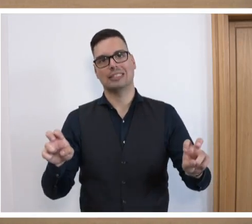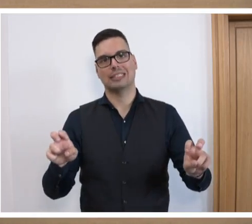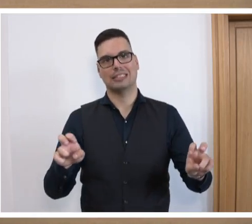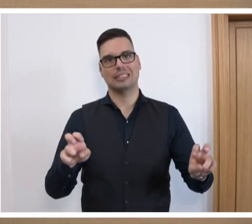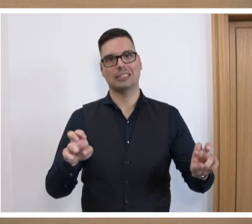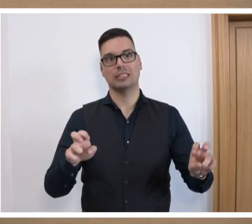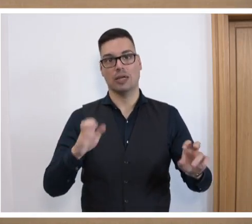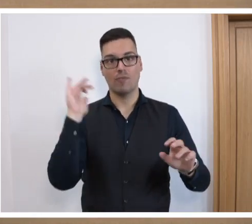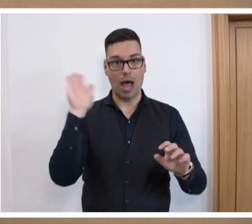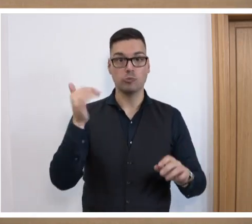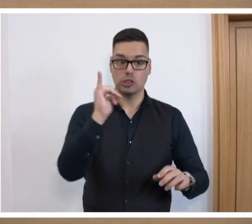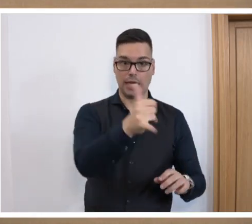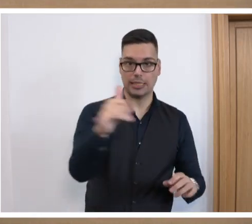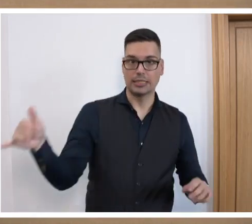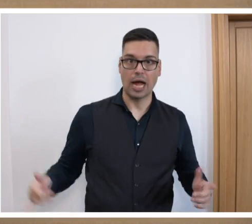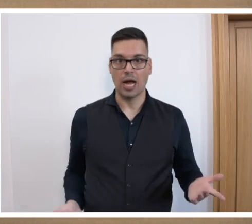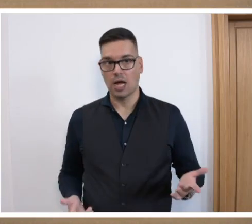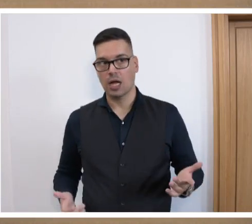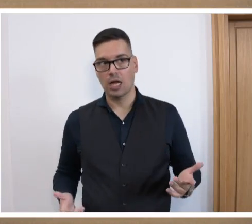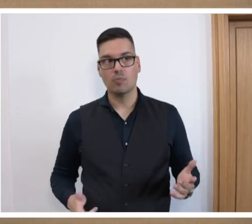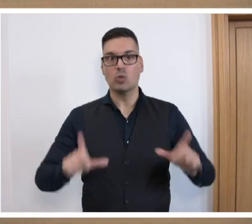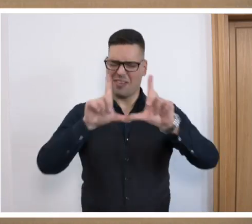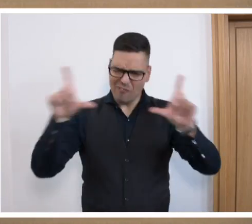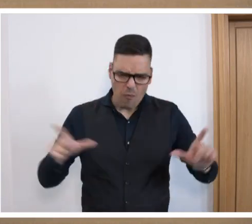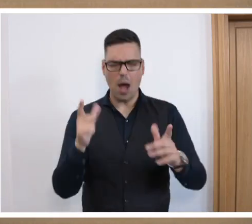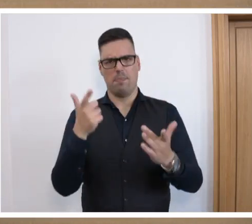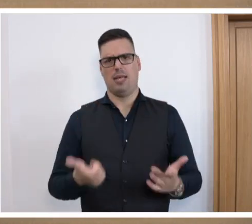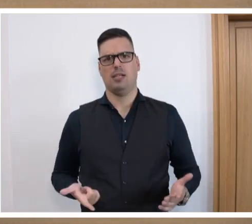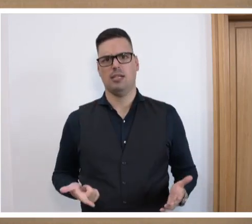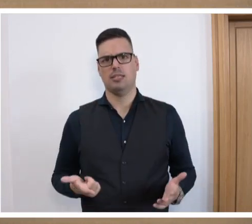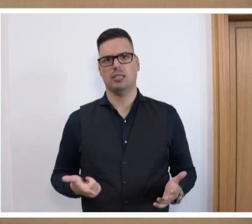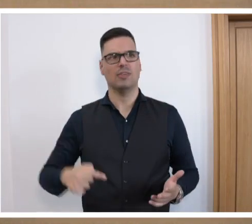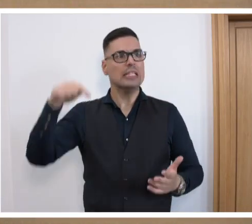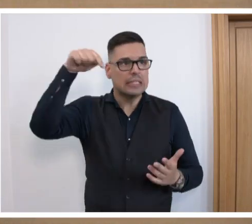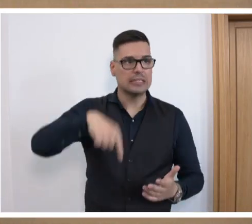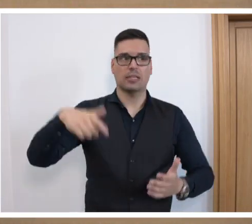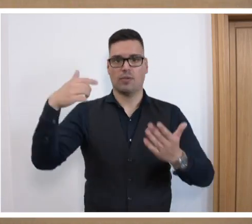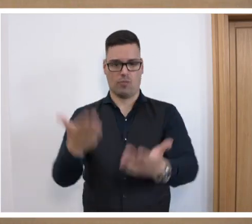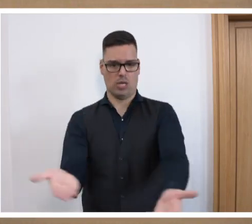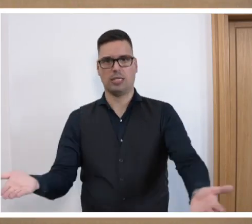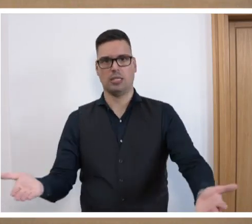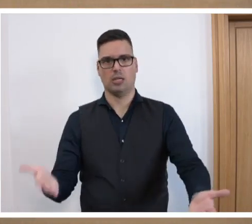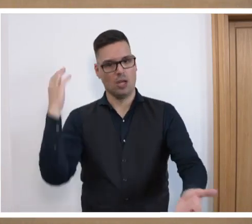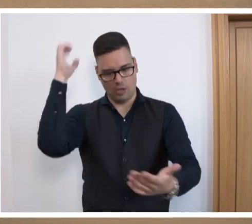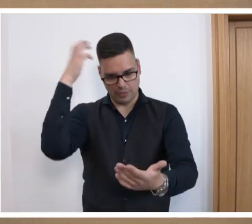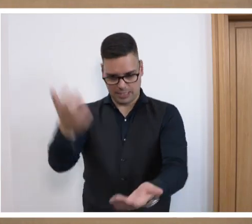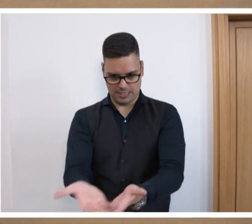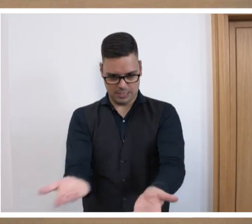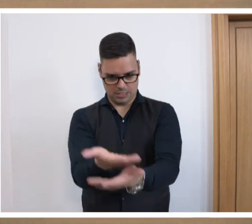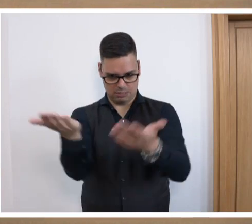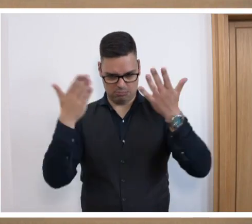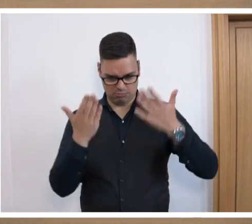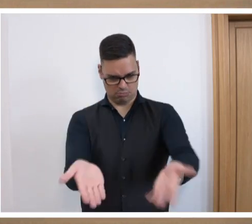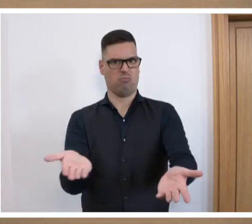einstimmig verabschiedet. Das sollten wir uns zum Vorbild nehmen. Das, was jetzt hier vorliegt, da fehlt mir die Fantasie, wie wir da so einen